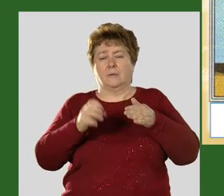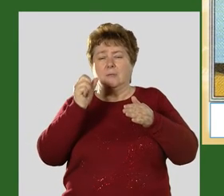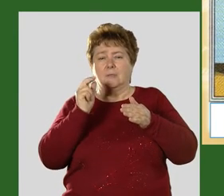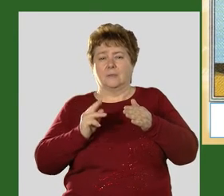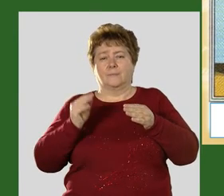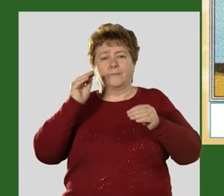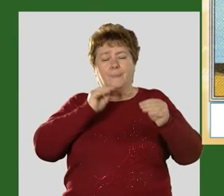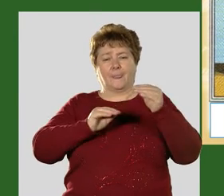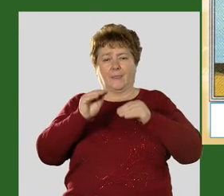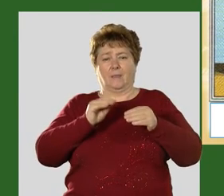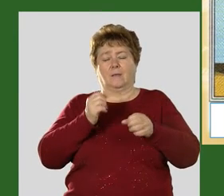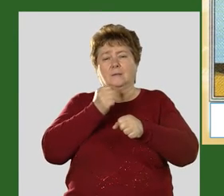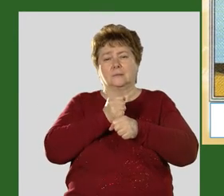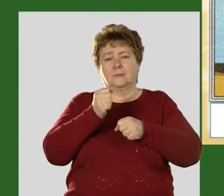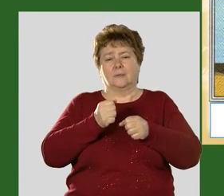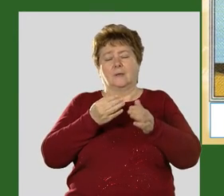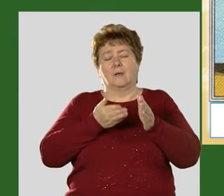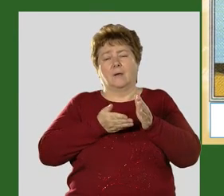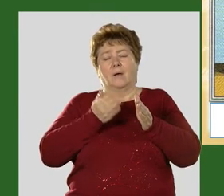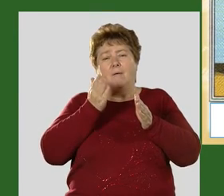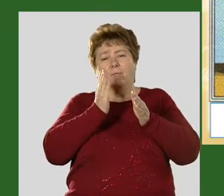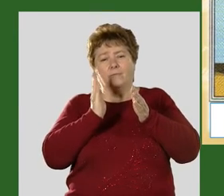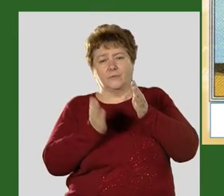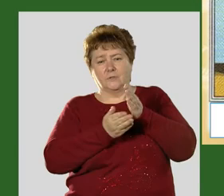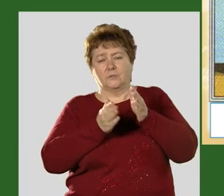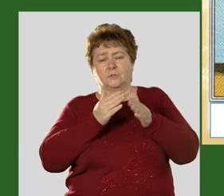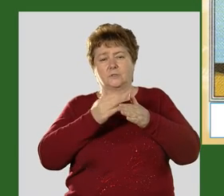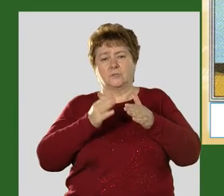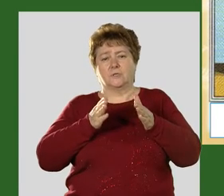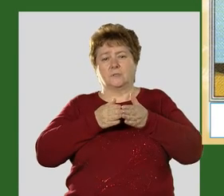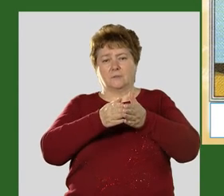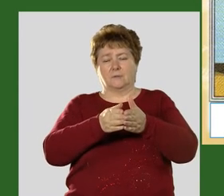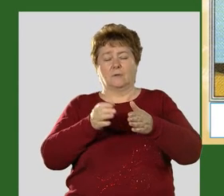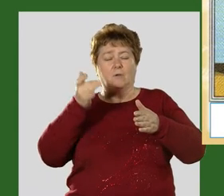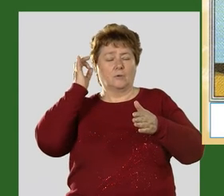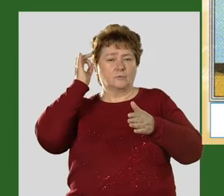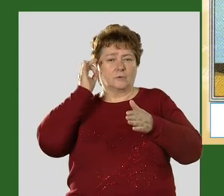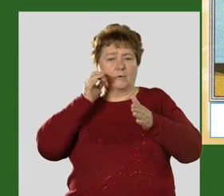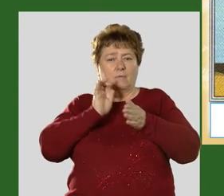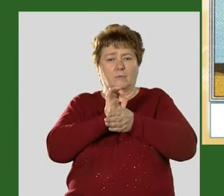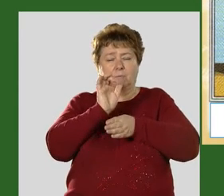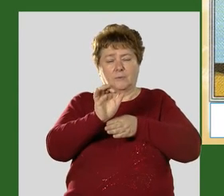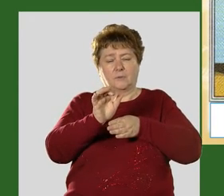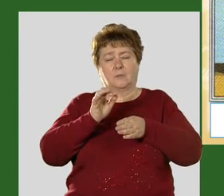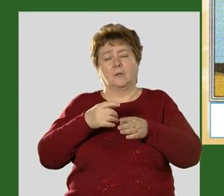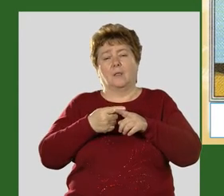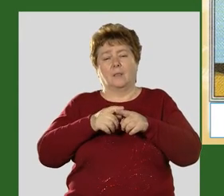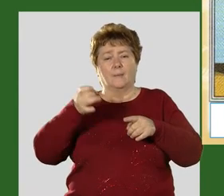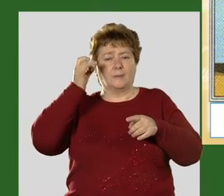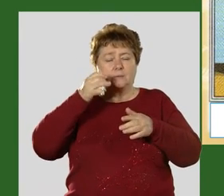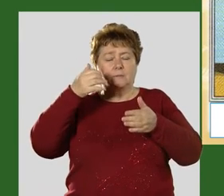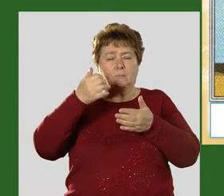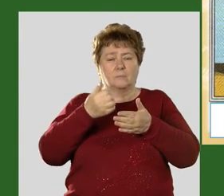Специальное устройство, установленное в нижней части корпуса корабля, посылает звуковой сигнал. Этот